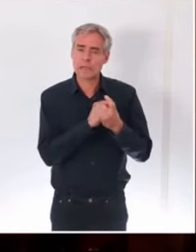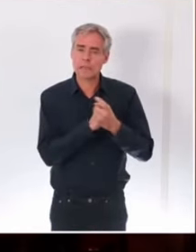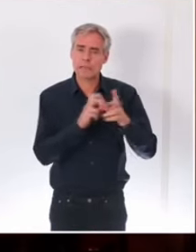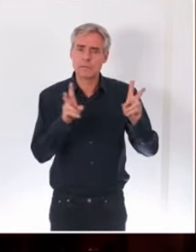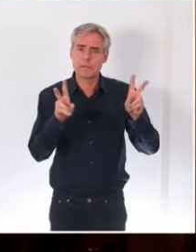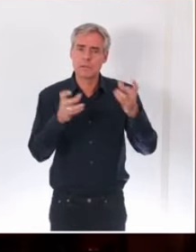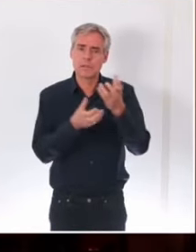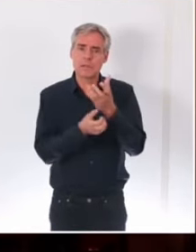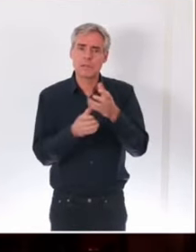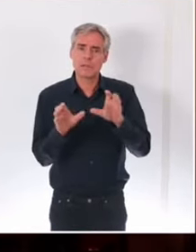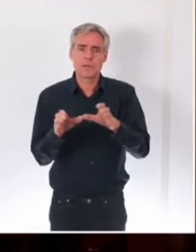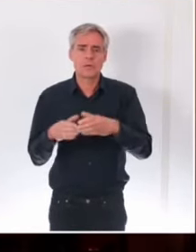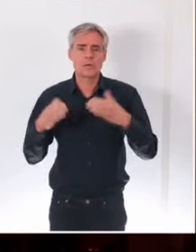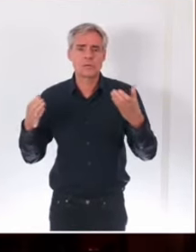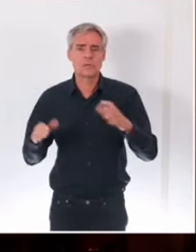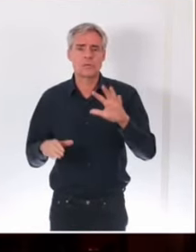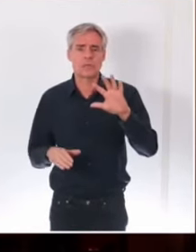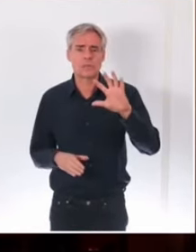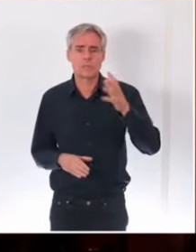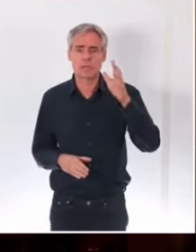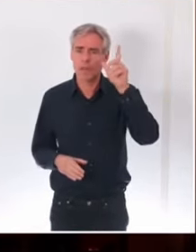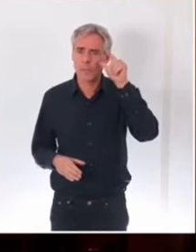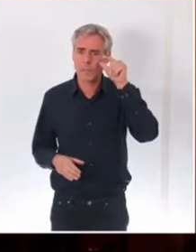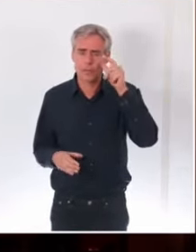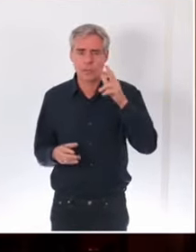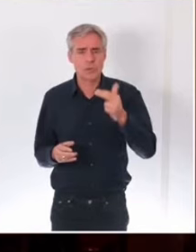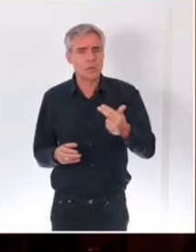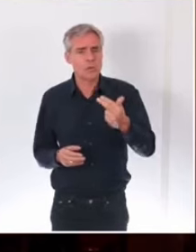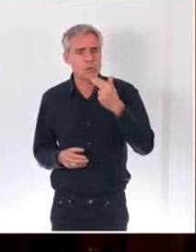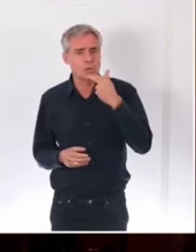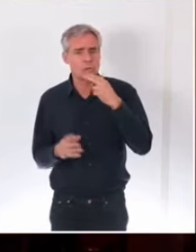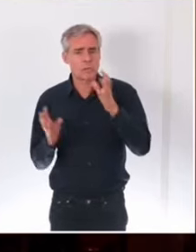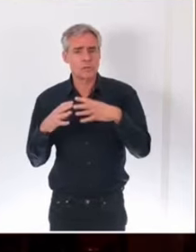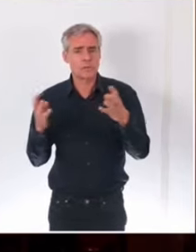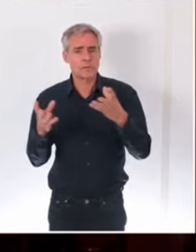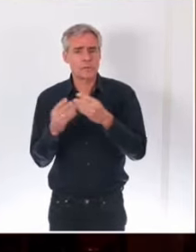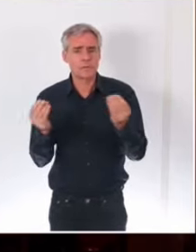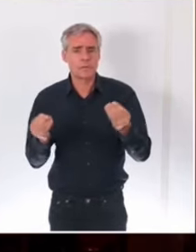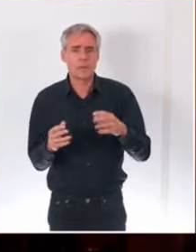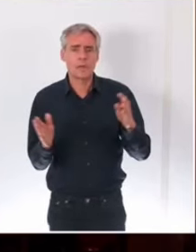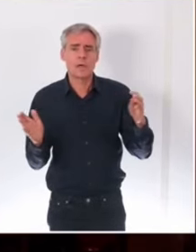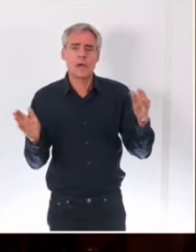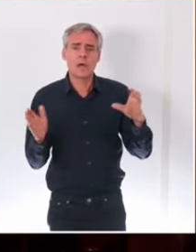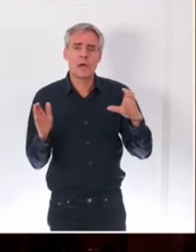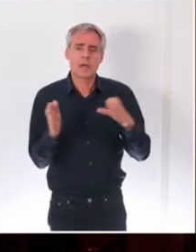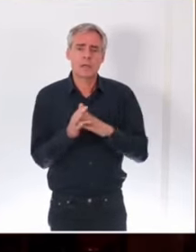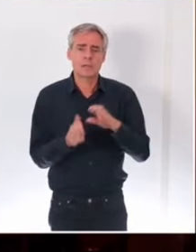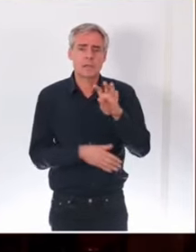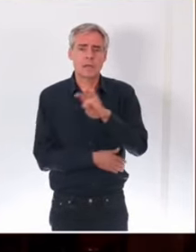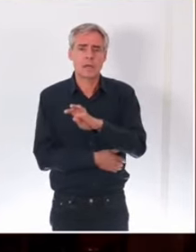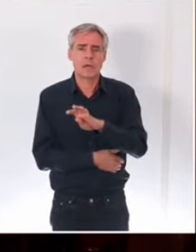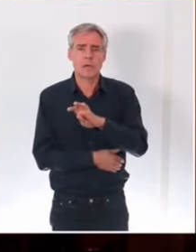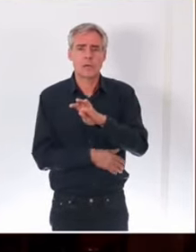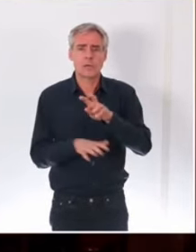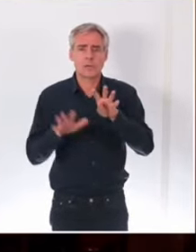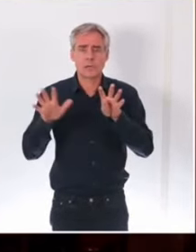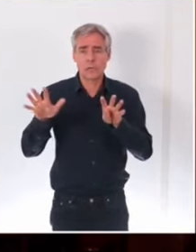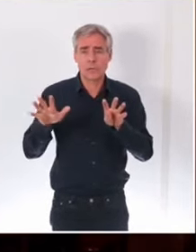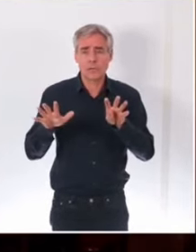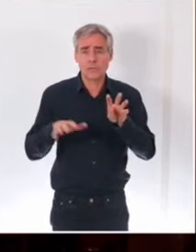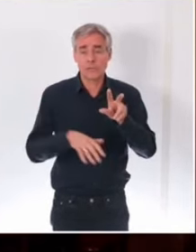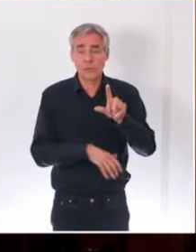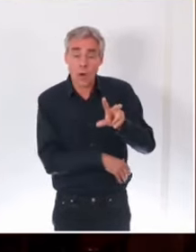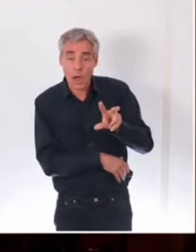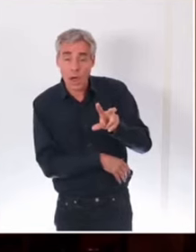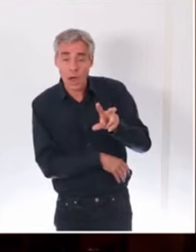constitution de la Ve République, l'usage de la dissolution, l'article 49 alinéa 3. J'entends chez certains